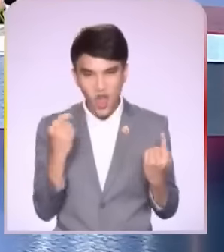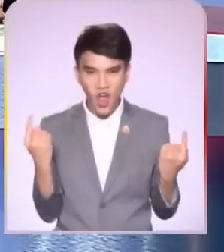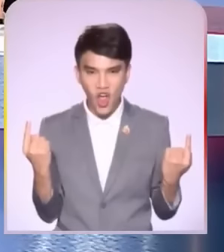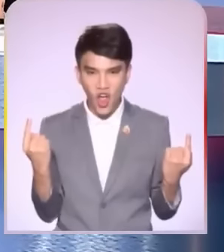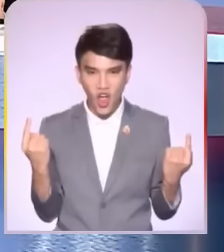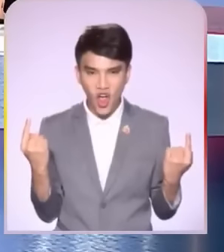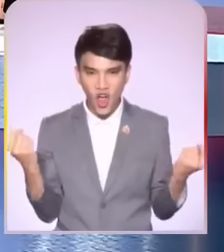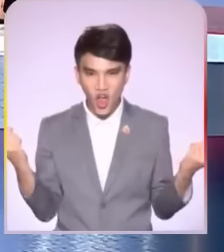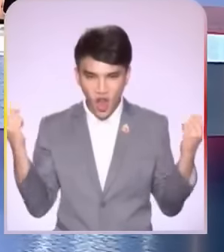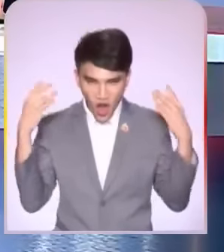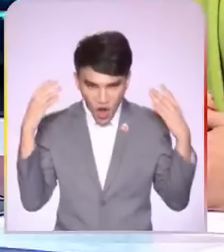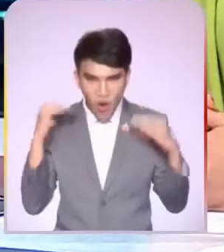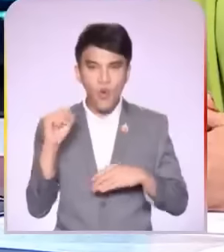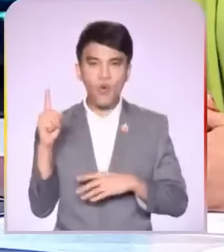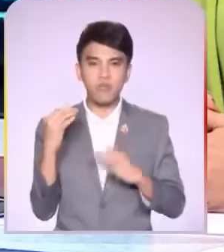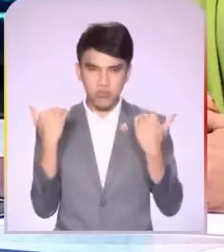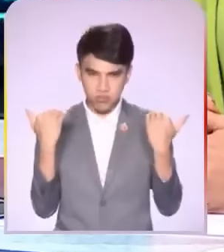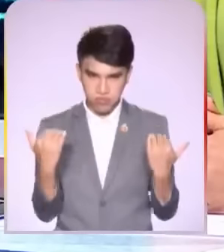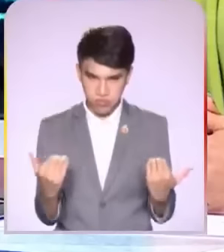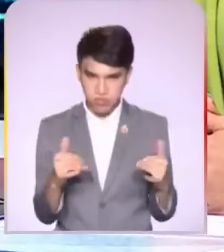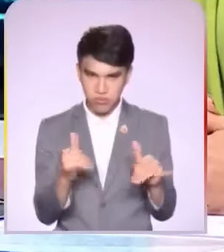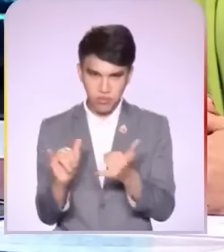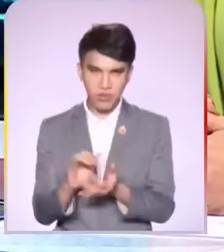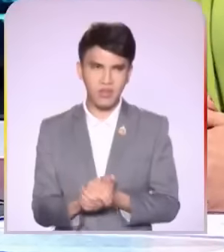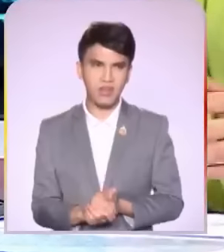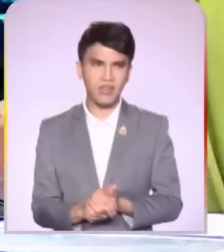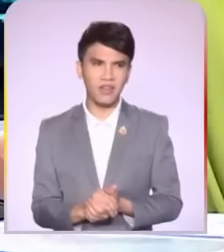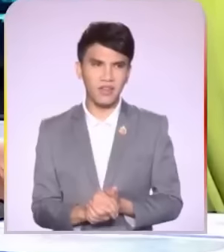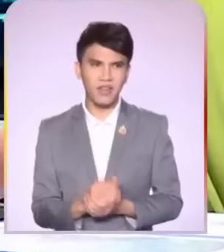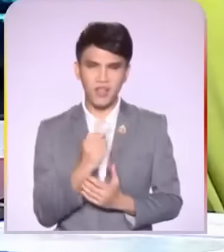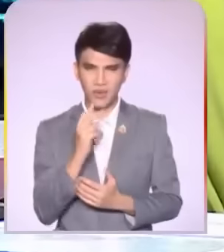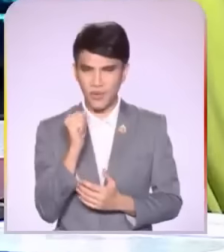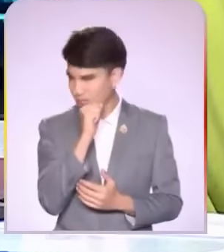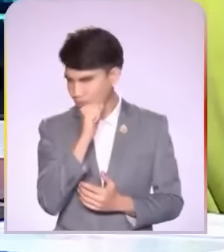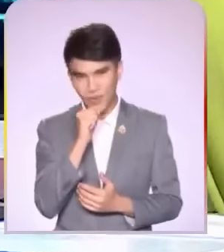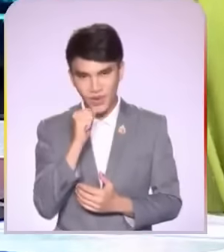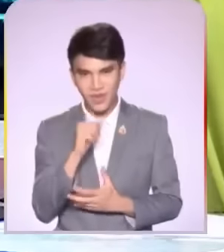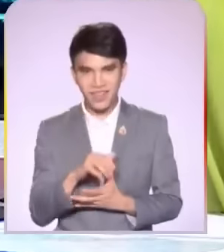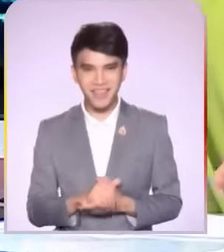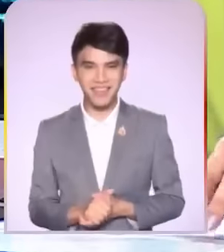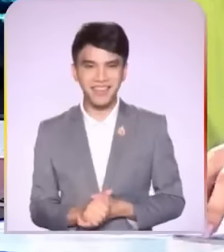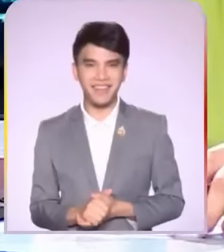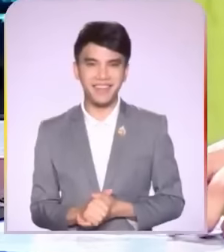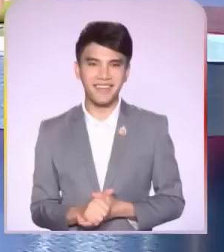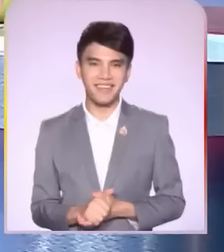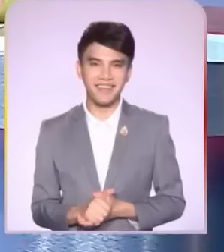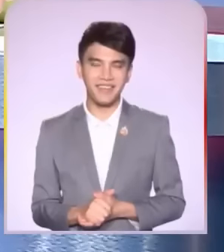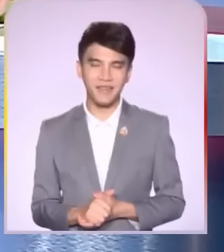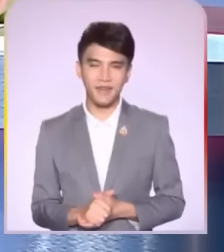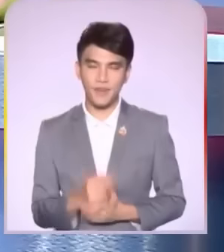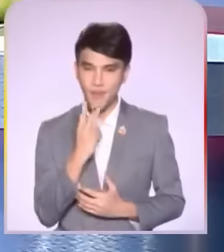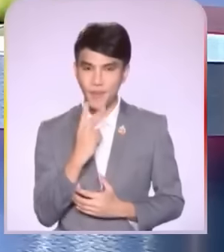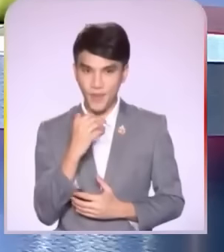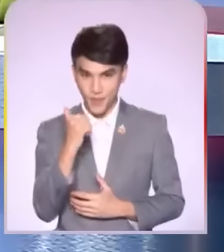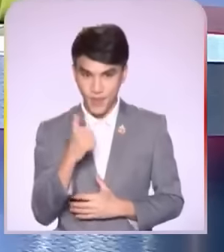งโทษเบิ้ลเลยนะฮะเอาเป็นว่าวันศุกร์ครับไม่แน่วันศุกร์ติดตามนะฮะกับการร้องเพลงคุณและคุณจอยคุณผู้ชม รอชม